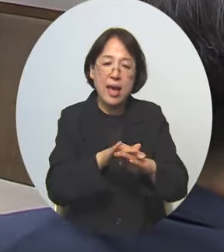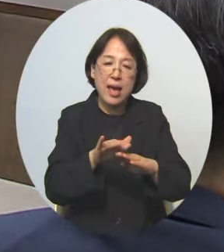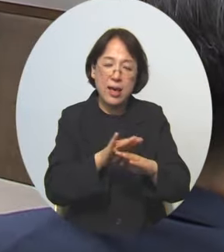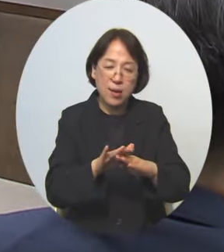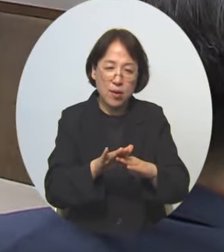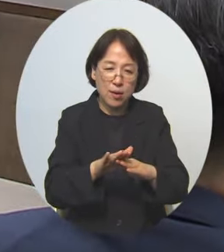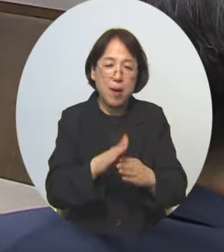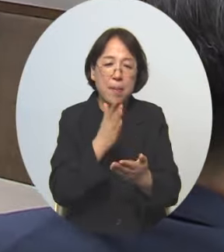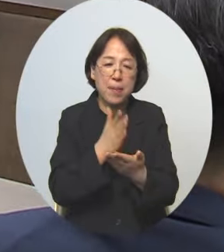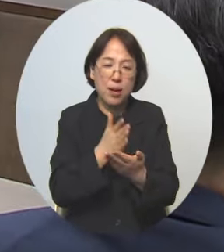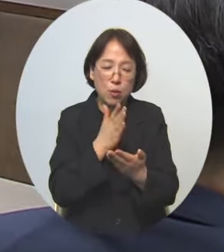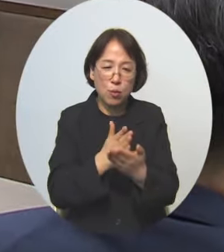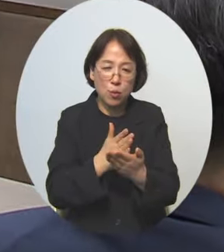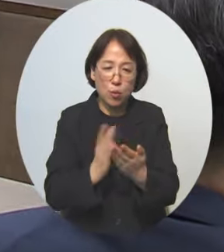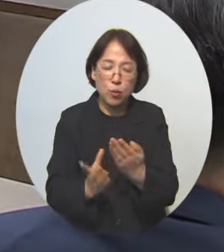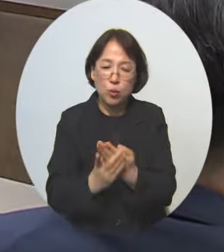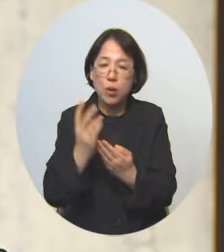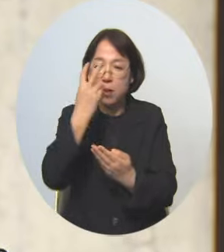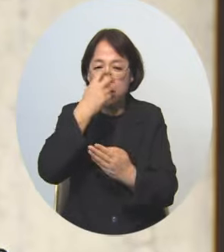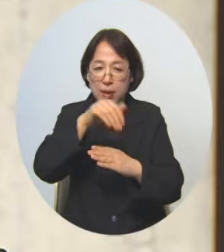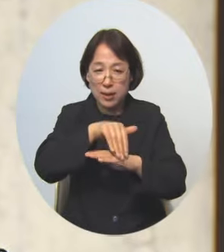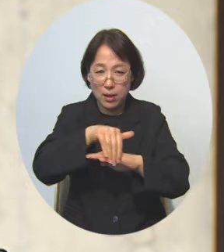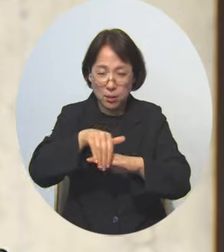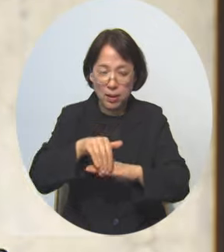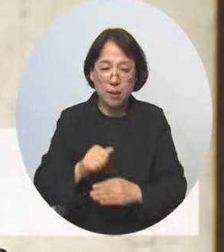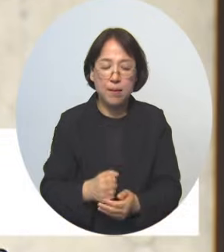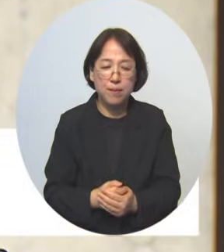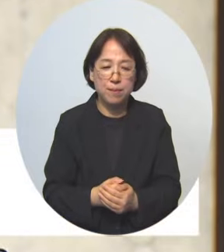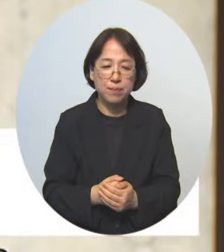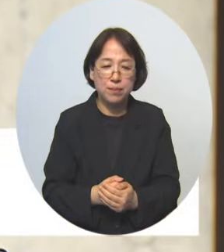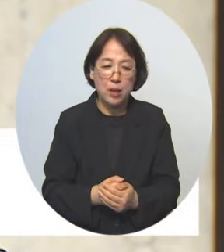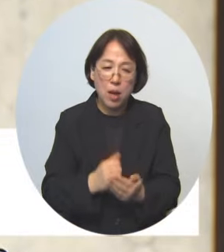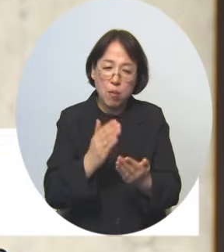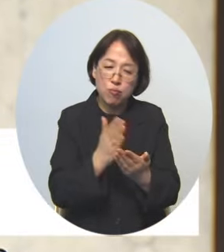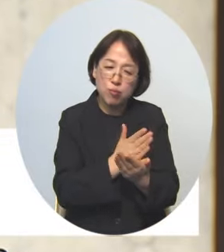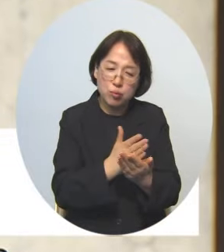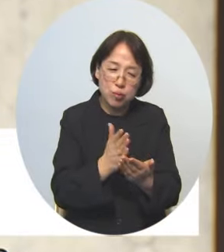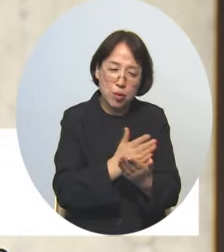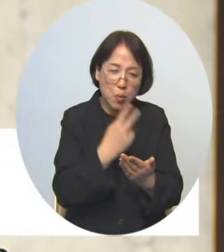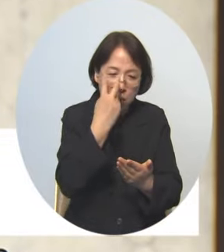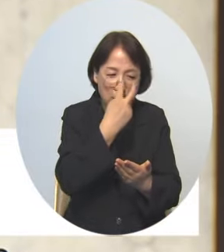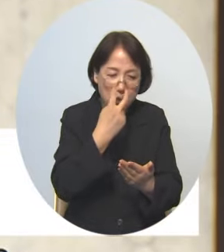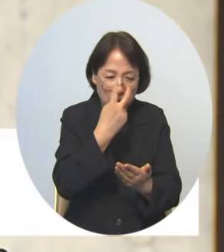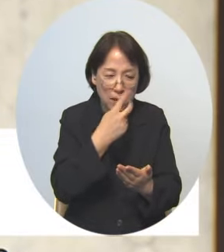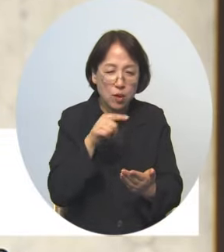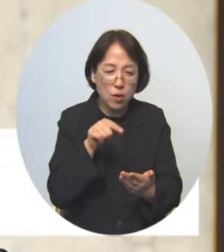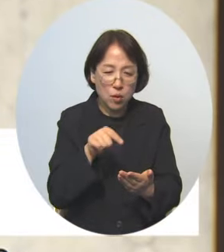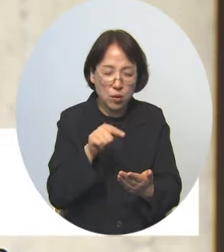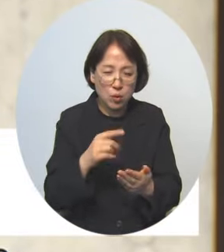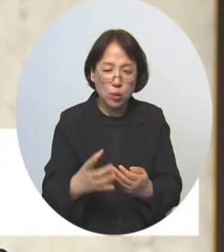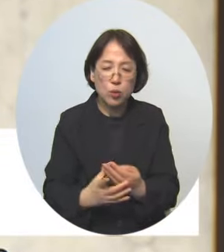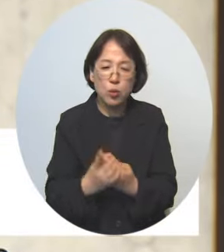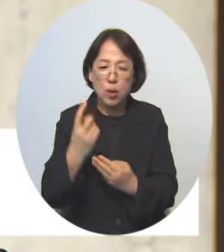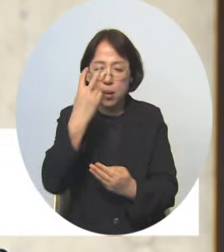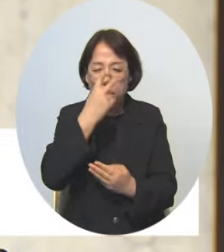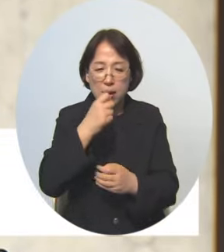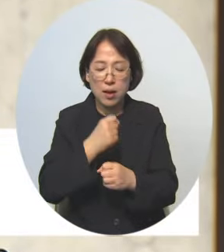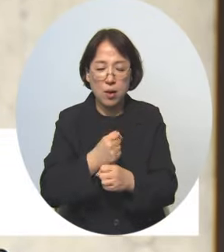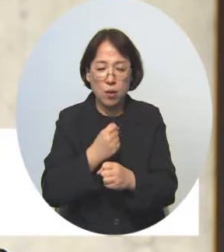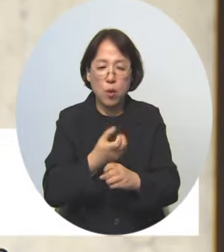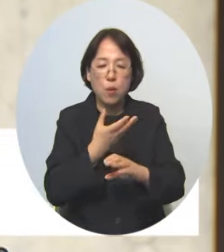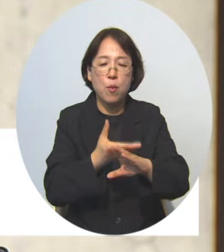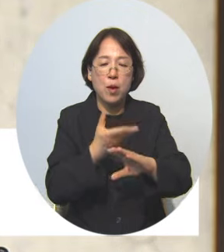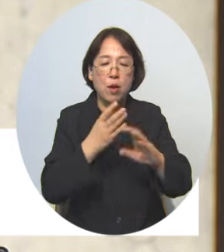분석해 통합 관리하겠다는 겁니다. 부처별로 분산 관리해오던 외국 인력을 통합 관리하고 외국인 정책